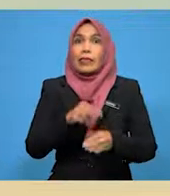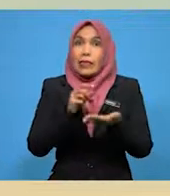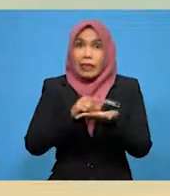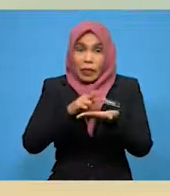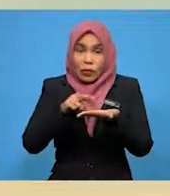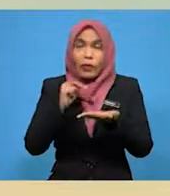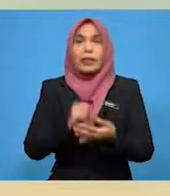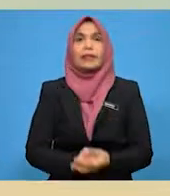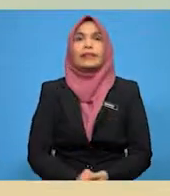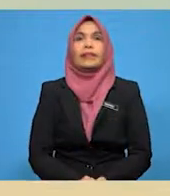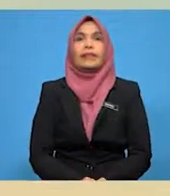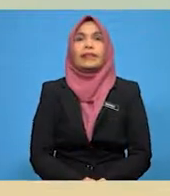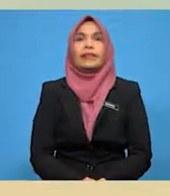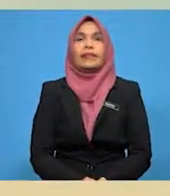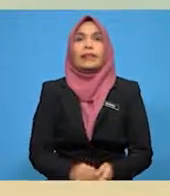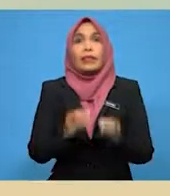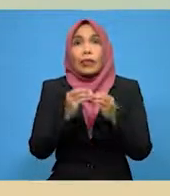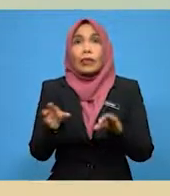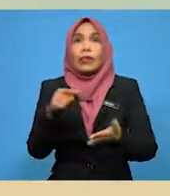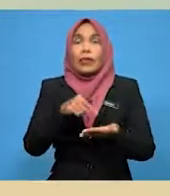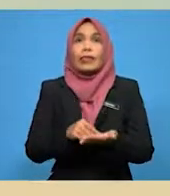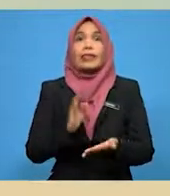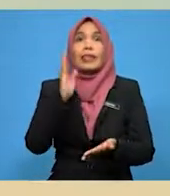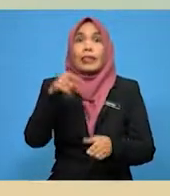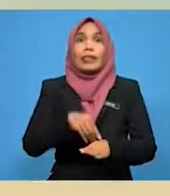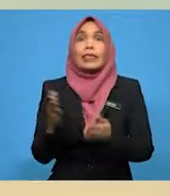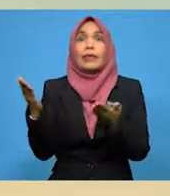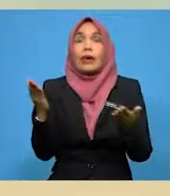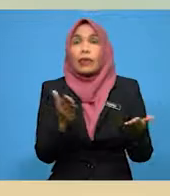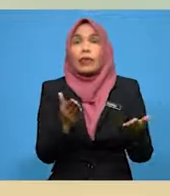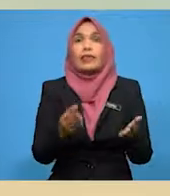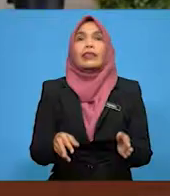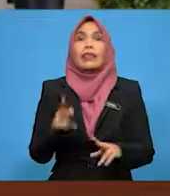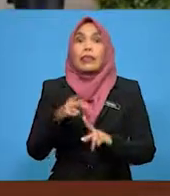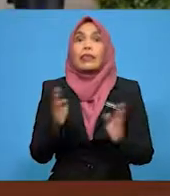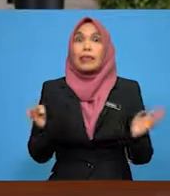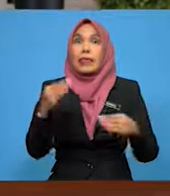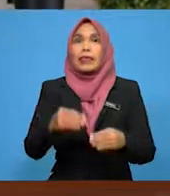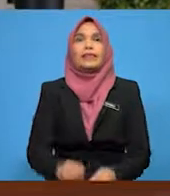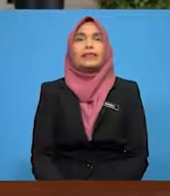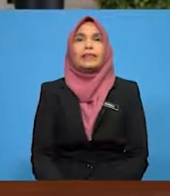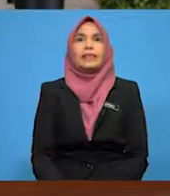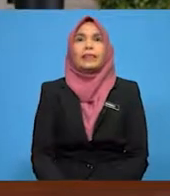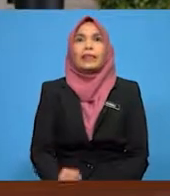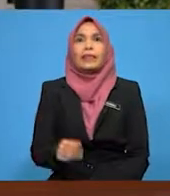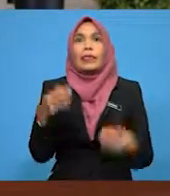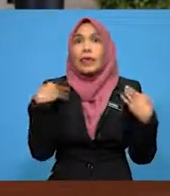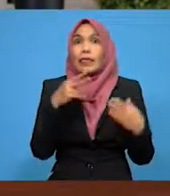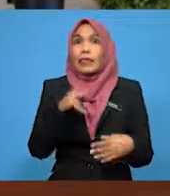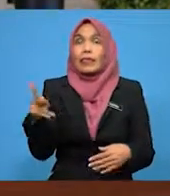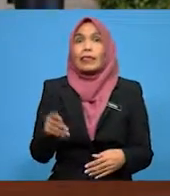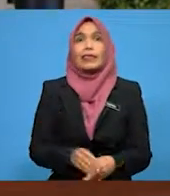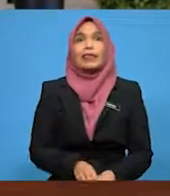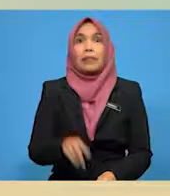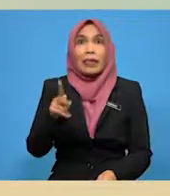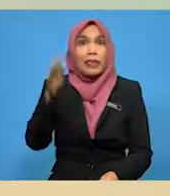telur. Kemudian, telur ini akan dibawa ke bilik fumigasi. Adakah para pelajar tahu apakah